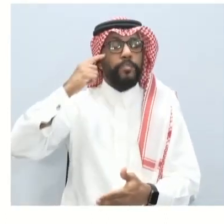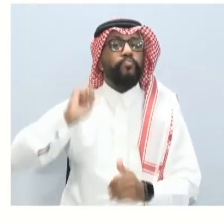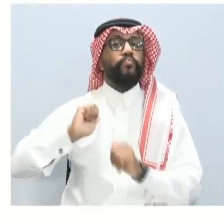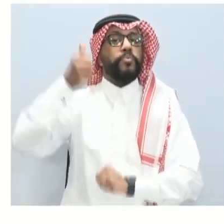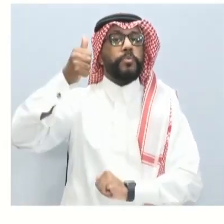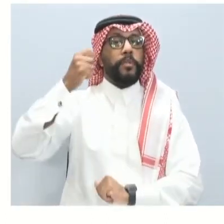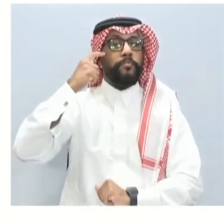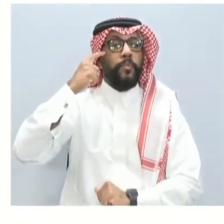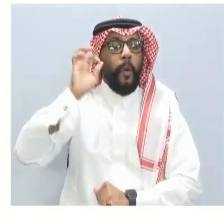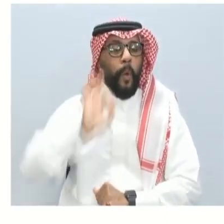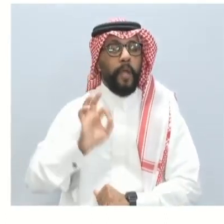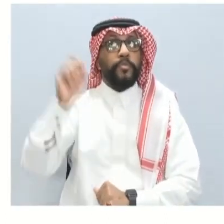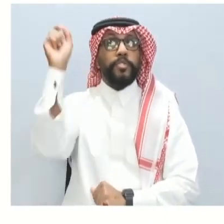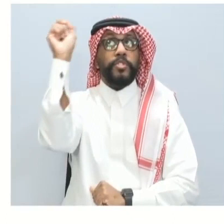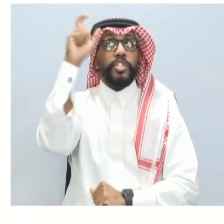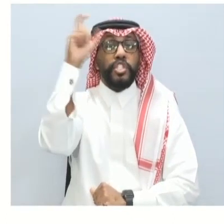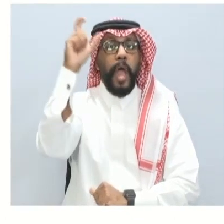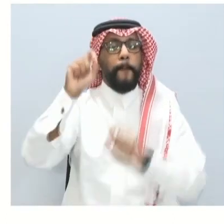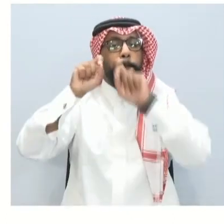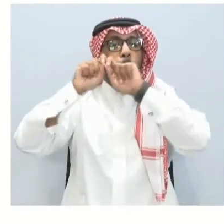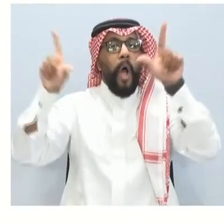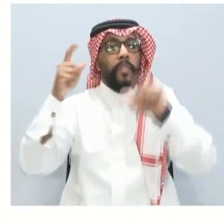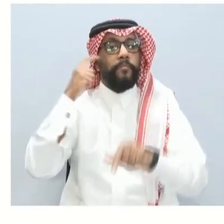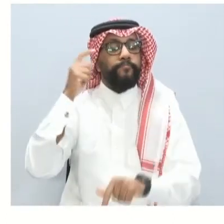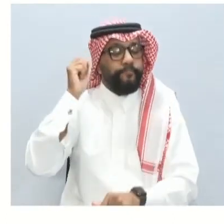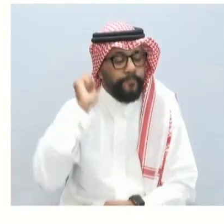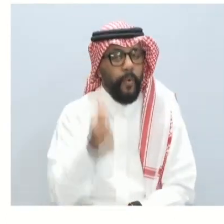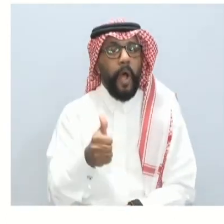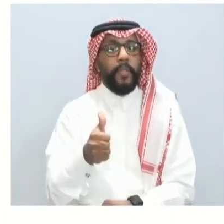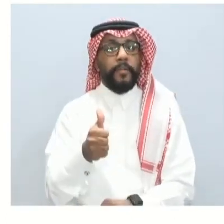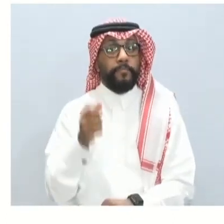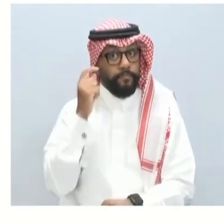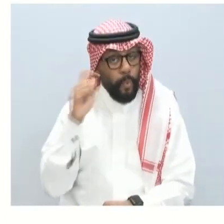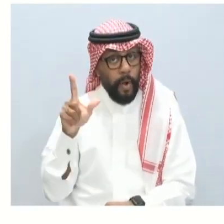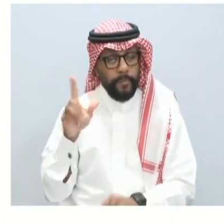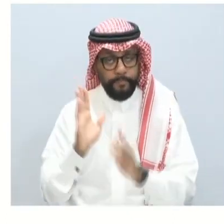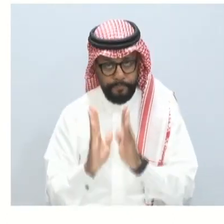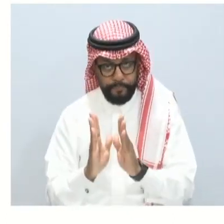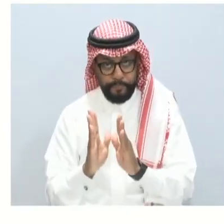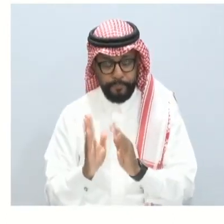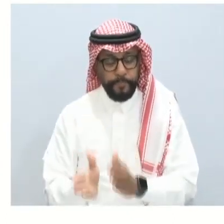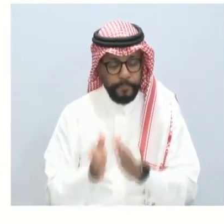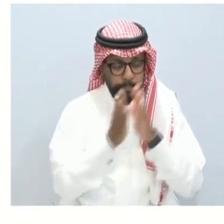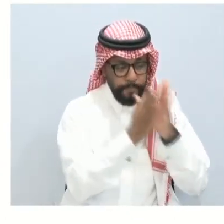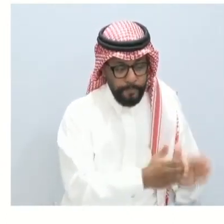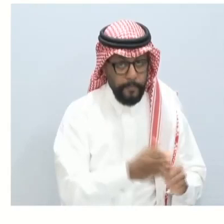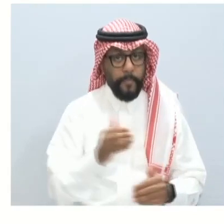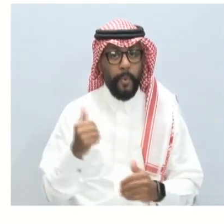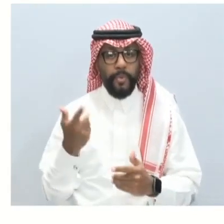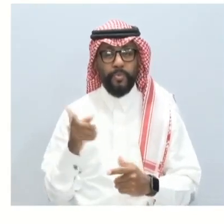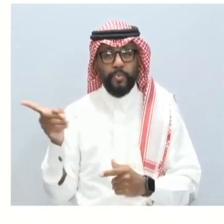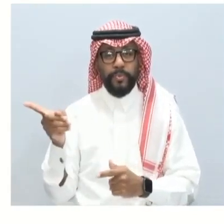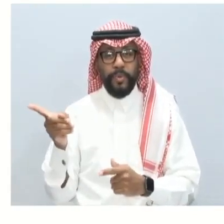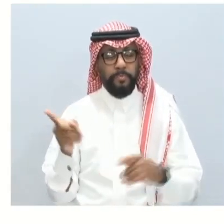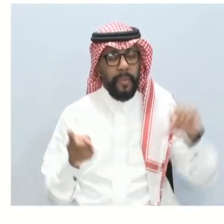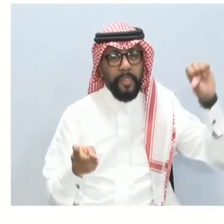الامر طيب ما هو الاشياء ما هو الشيء الذي يهدم هذا البناء هي ما سناخذ في الوحدات القادمه